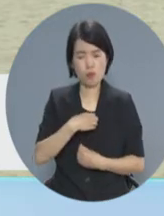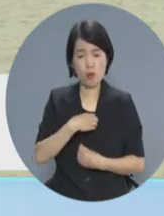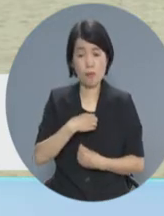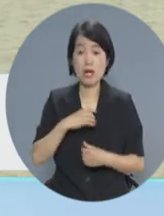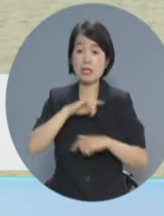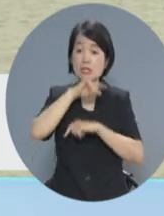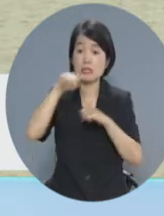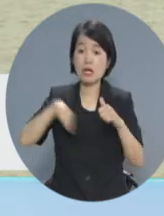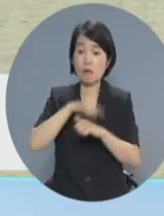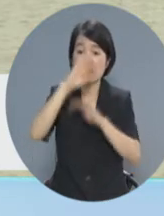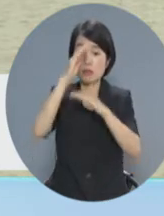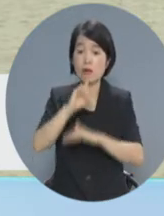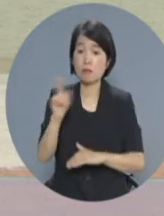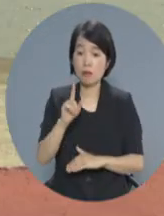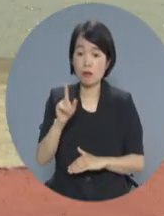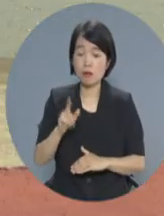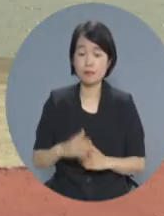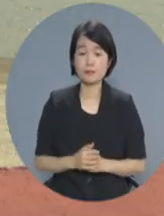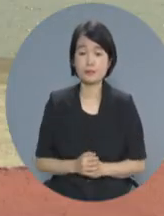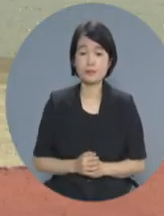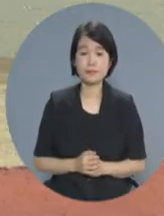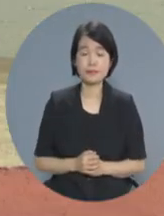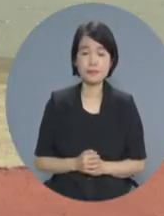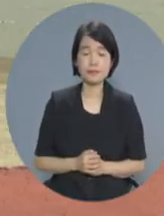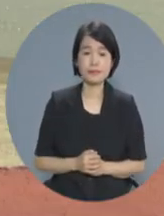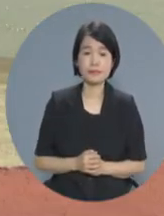박종호 기자가 취재했습니다.